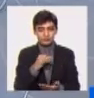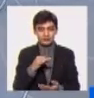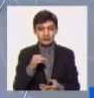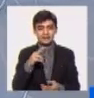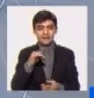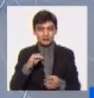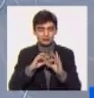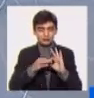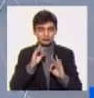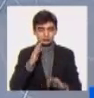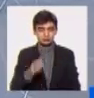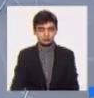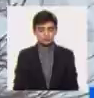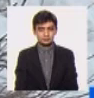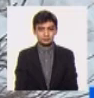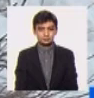с подробностями.